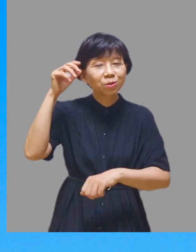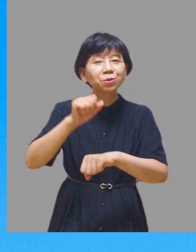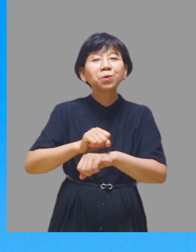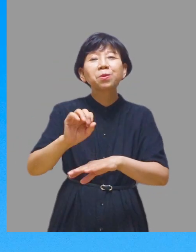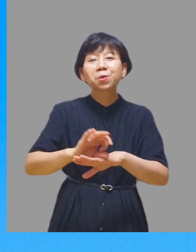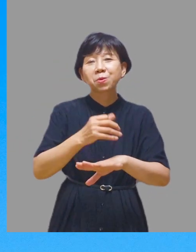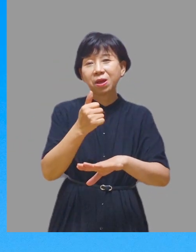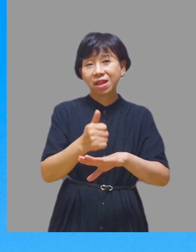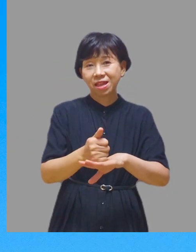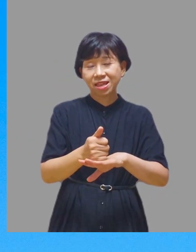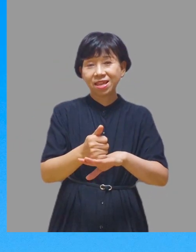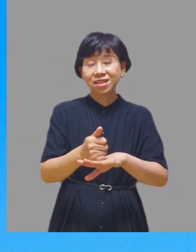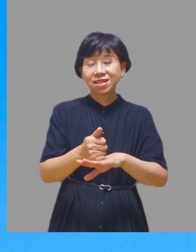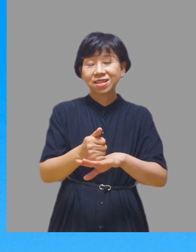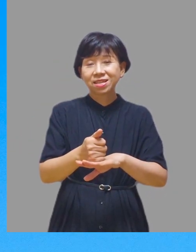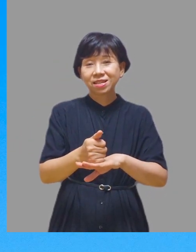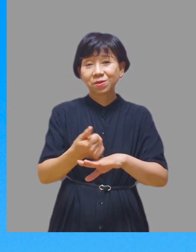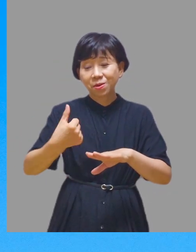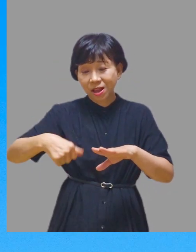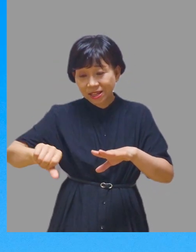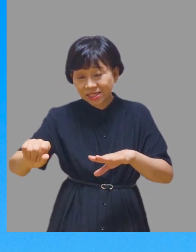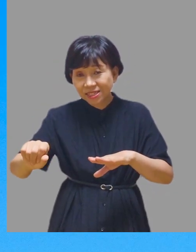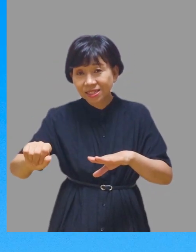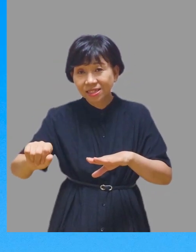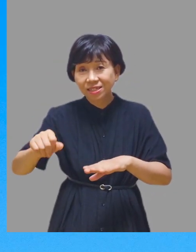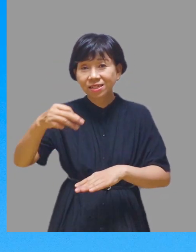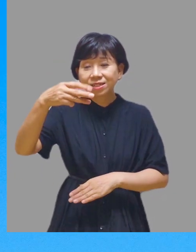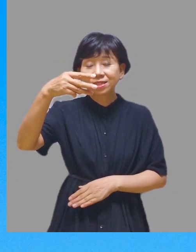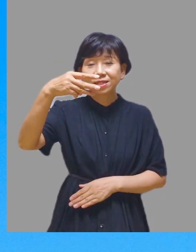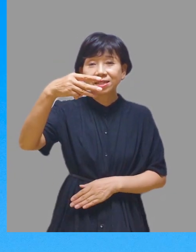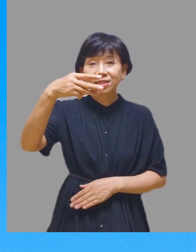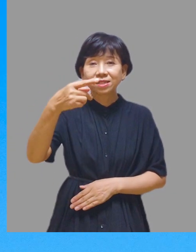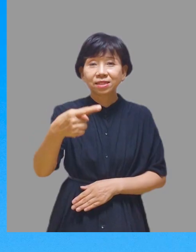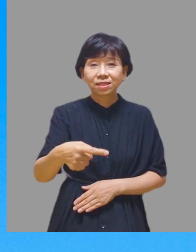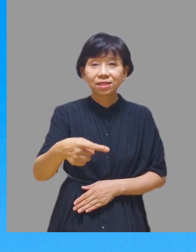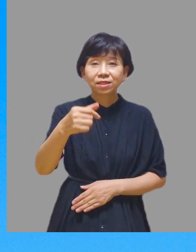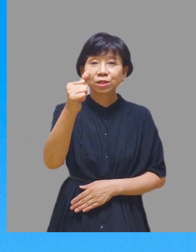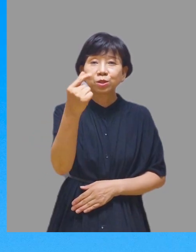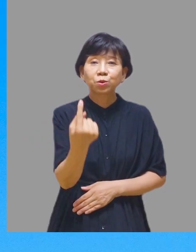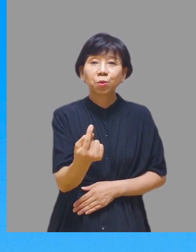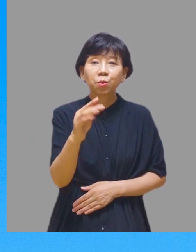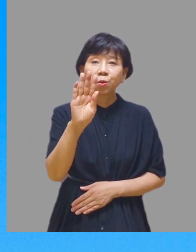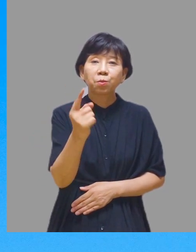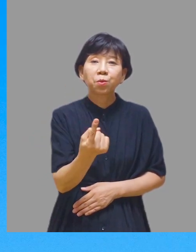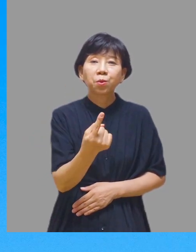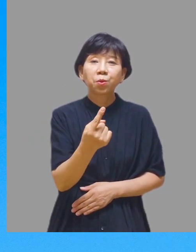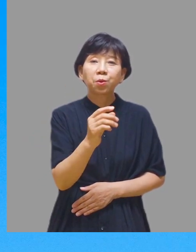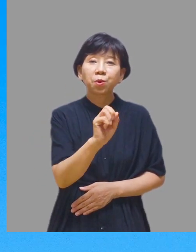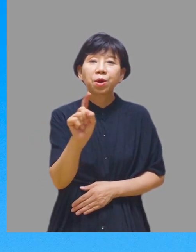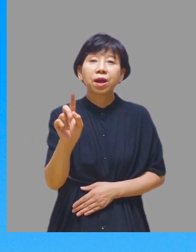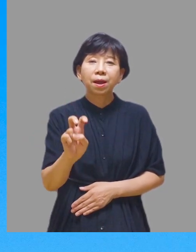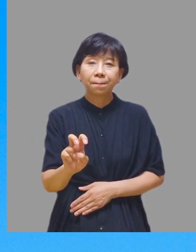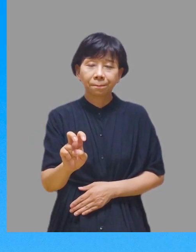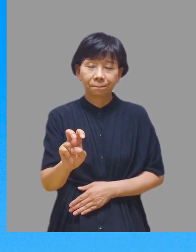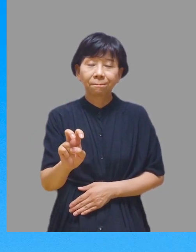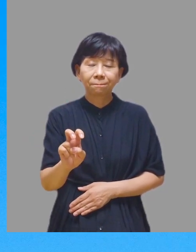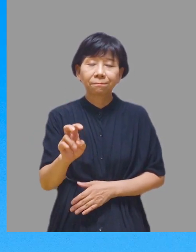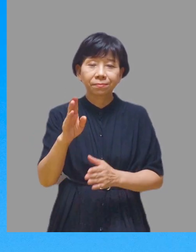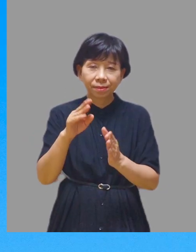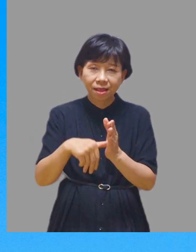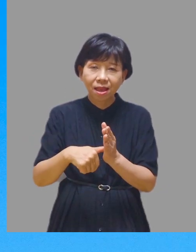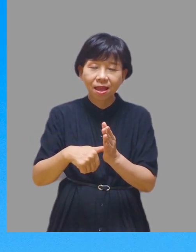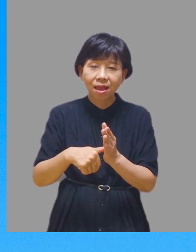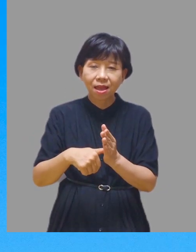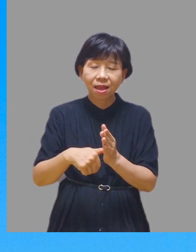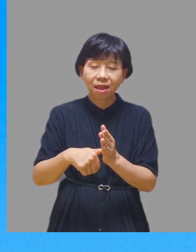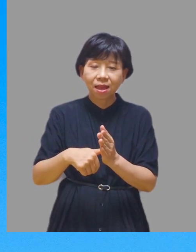솔로몬이거든요. 그 솔로몬의 아들 르호보암이라는 왕 때에 이 나라가 반으로 나뉩니다.